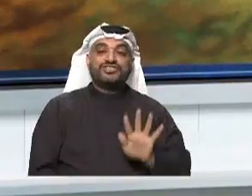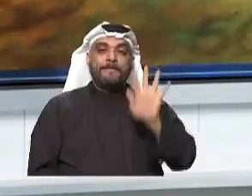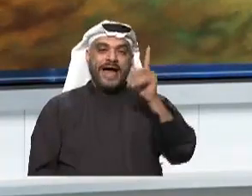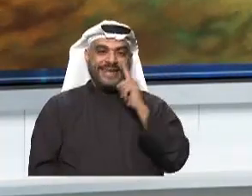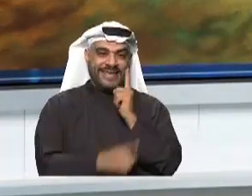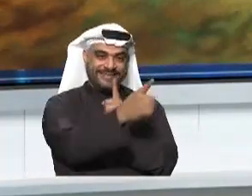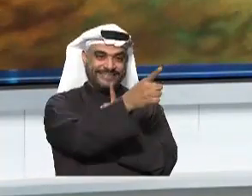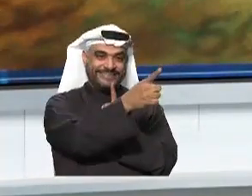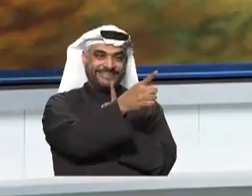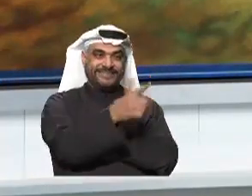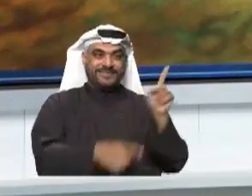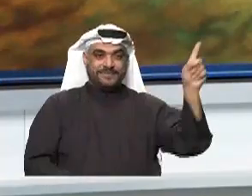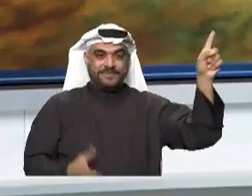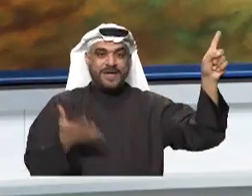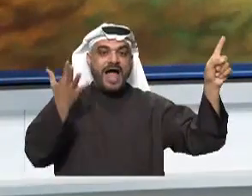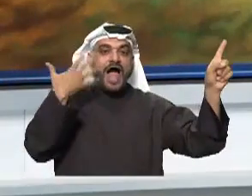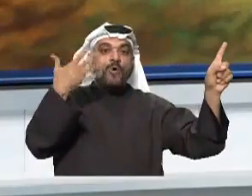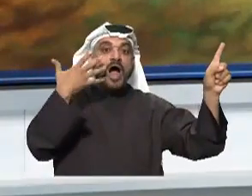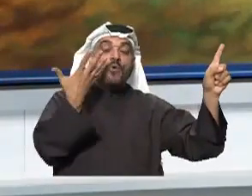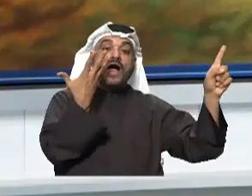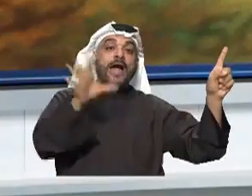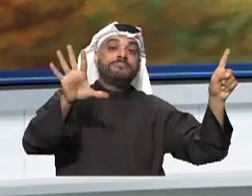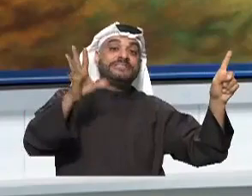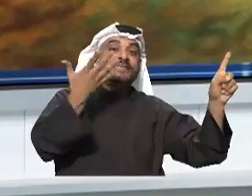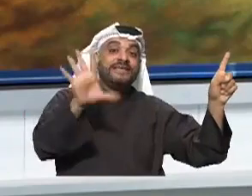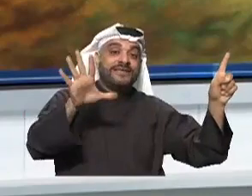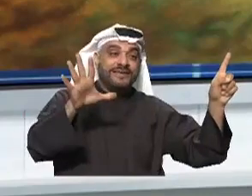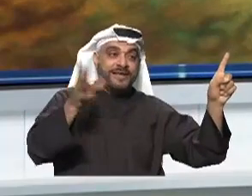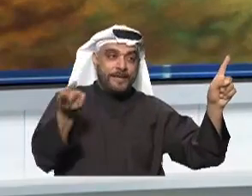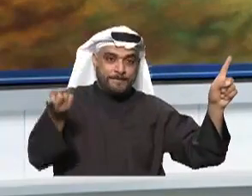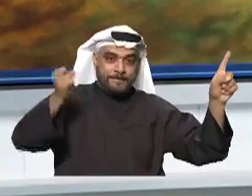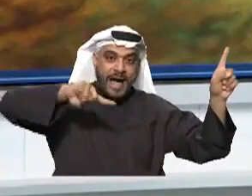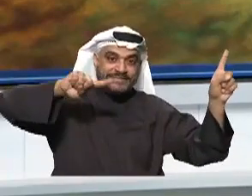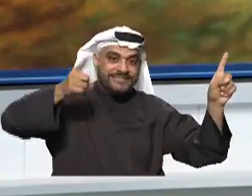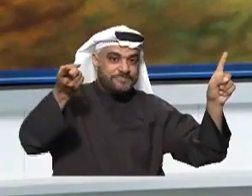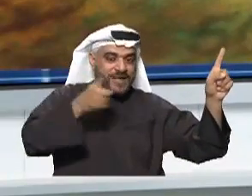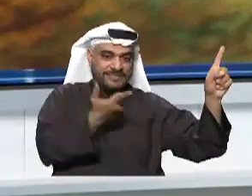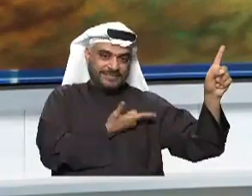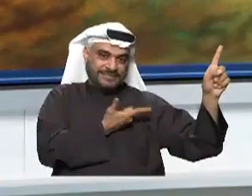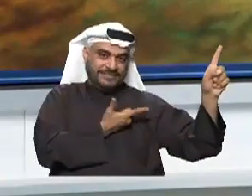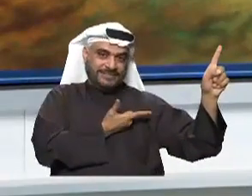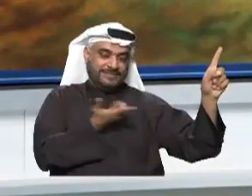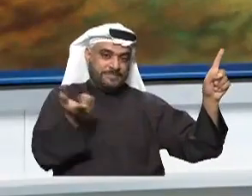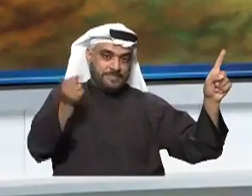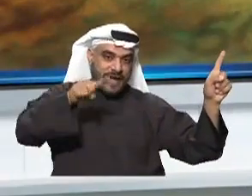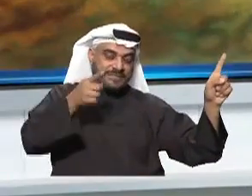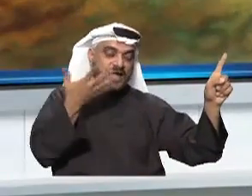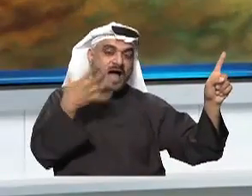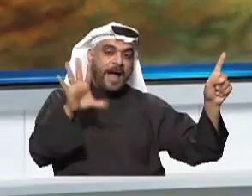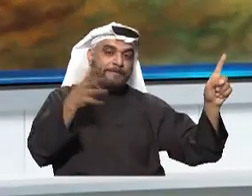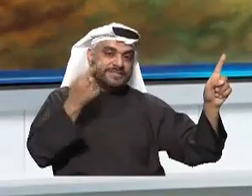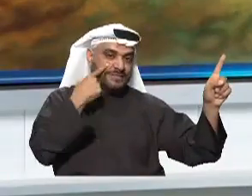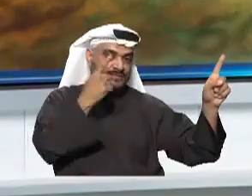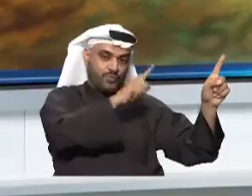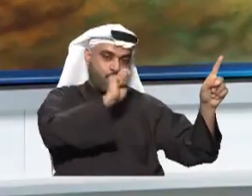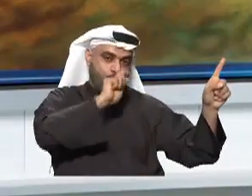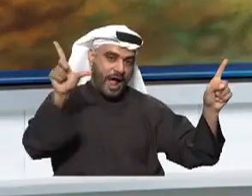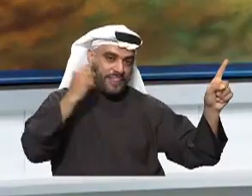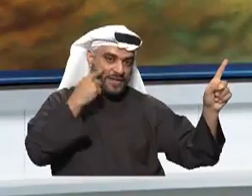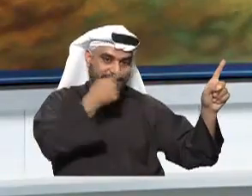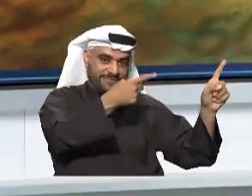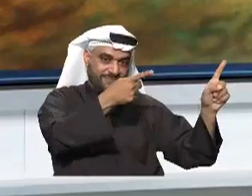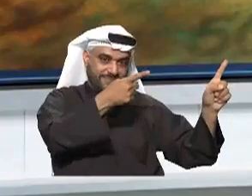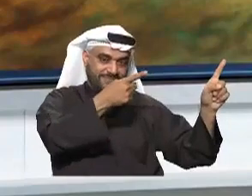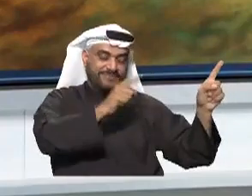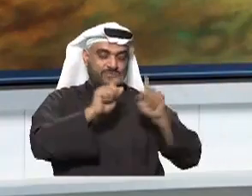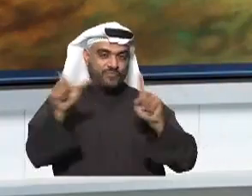سرعتها ما بين 15 إلى 50 كيلومتر بالساعة، ودرجات حرارة أيضا متفاوتة ما بين 18 إلى 20 درجة مئوية